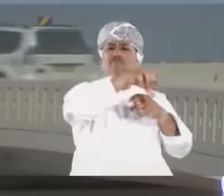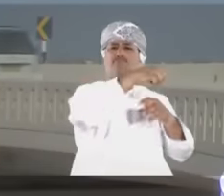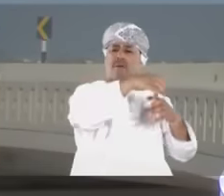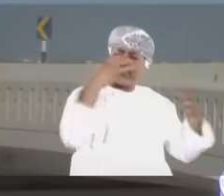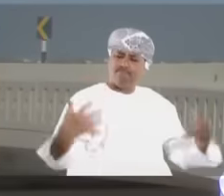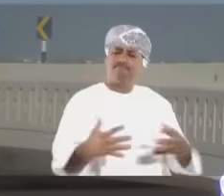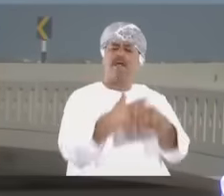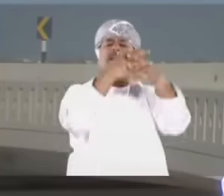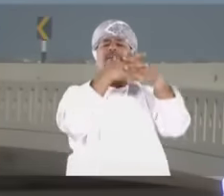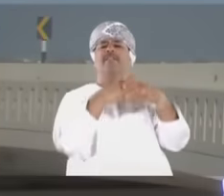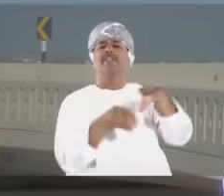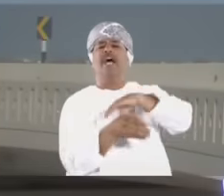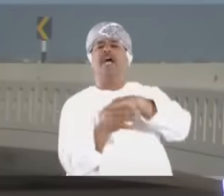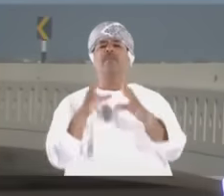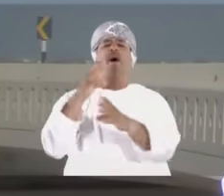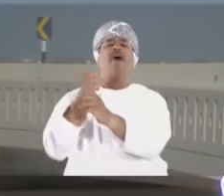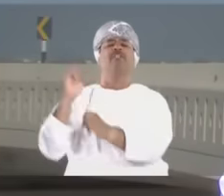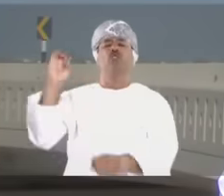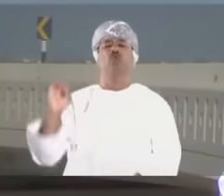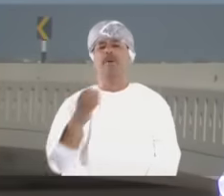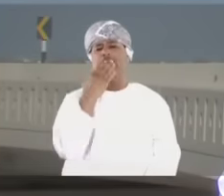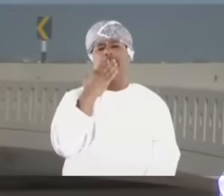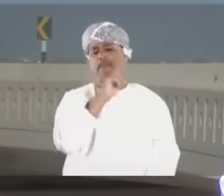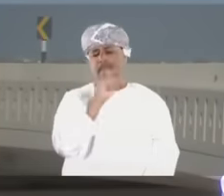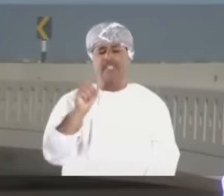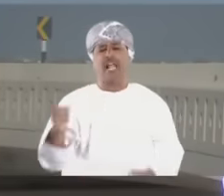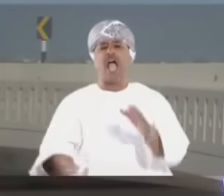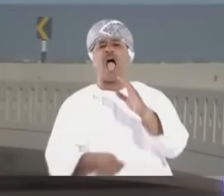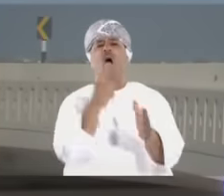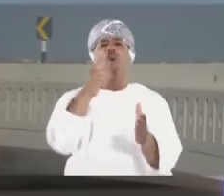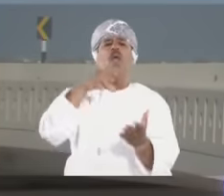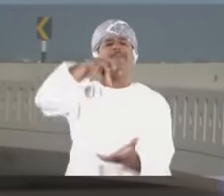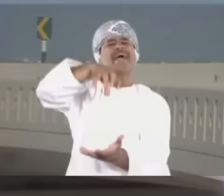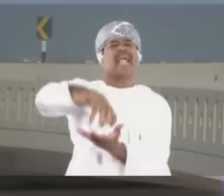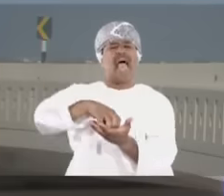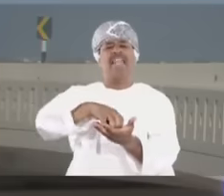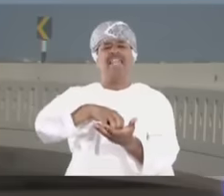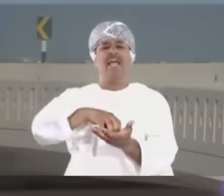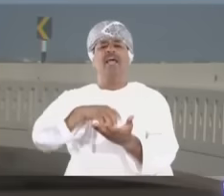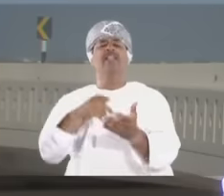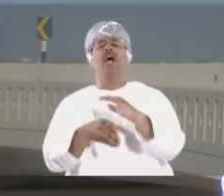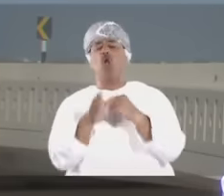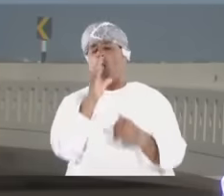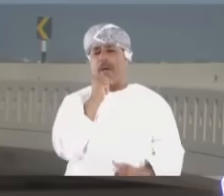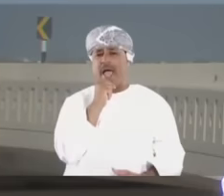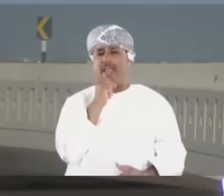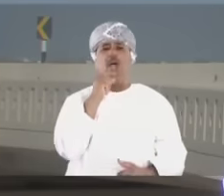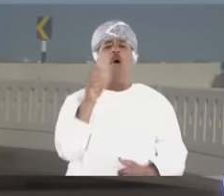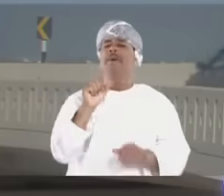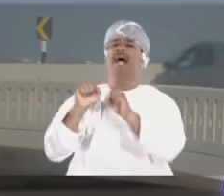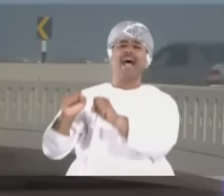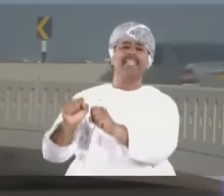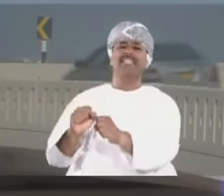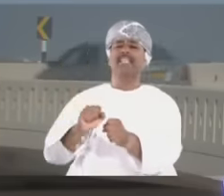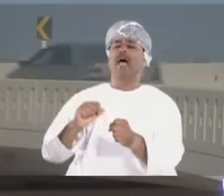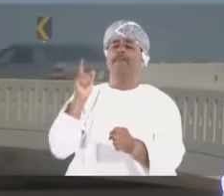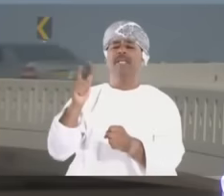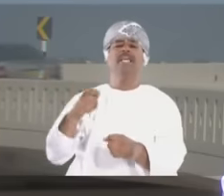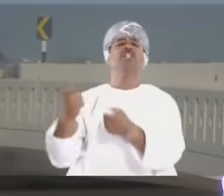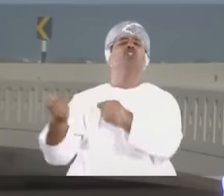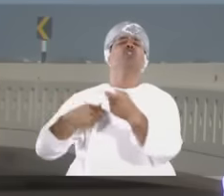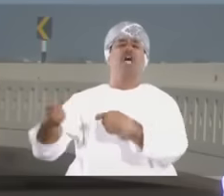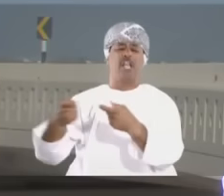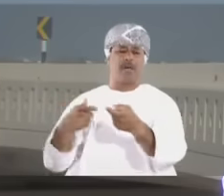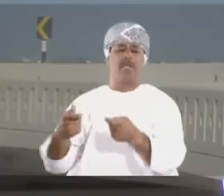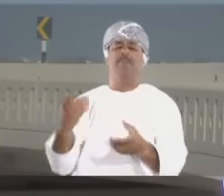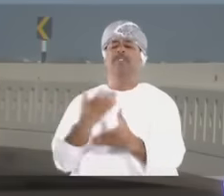اللوجستية بمحافظة جنوب الباطنة كأول ميناء بري على مستوى السلطنة، سيرفد الاقتصاد الوطني